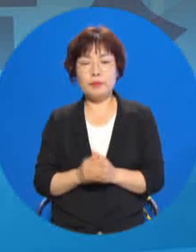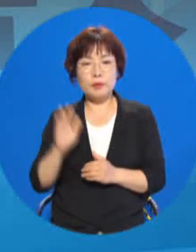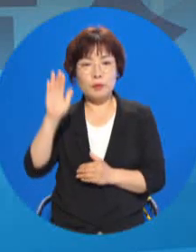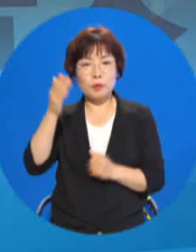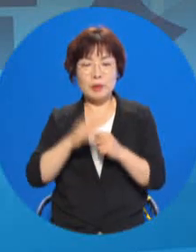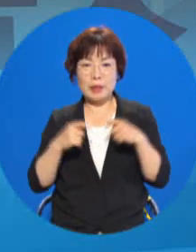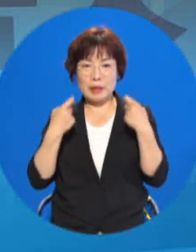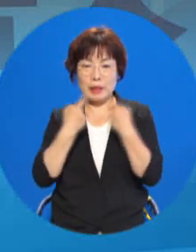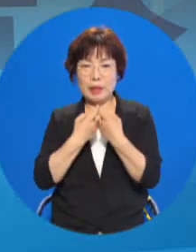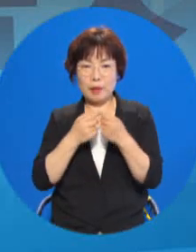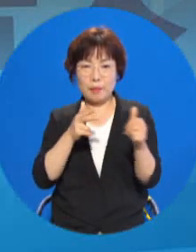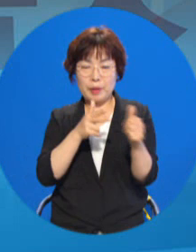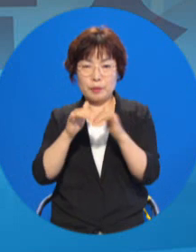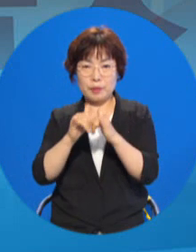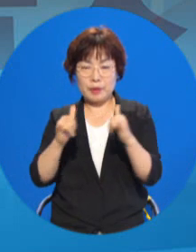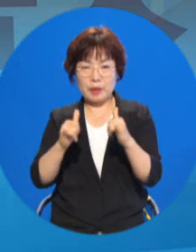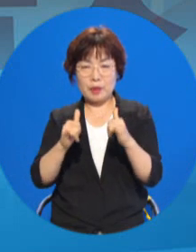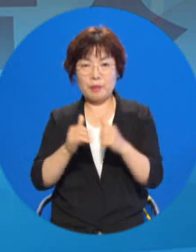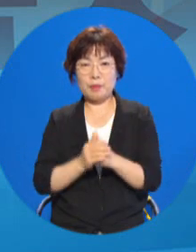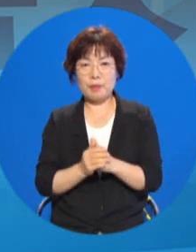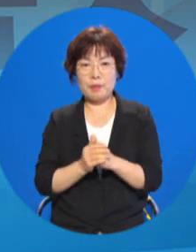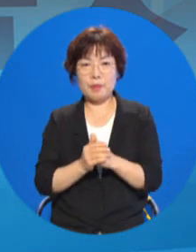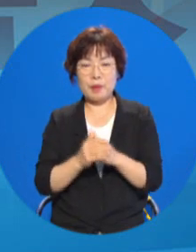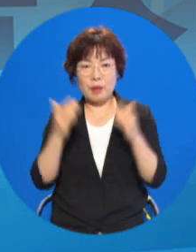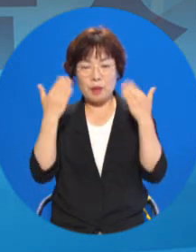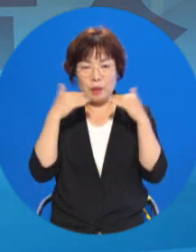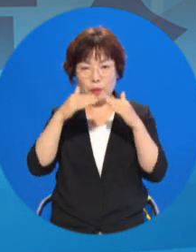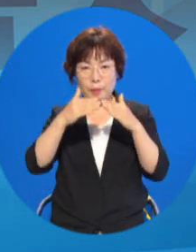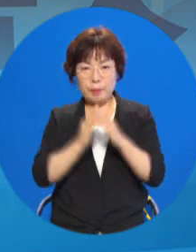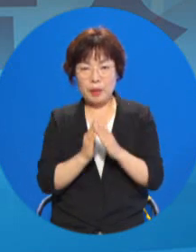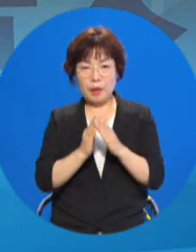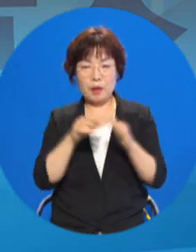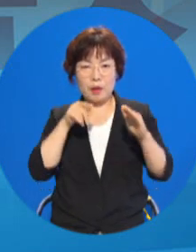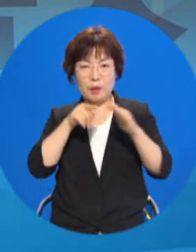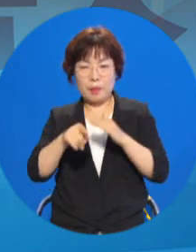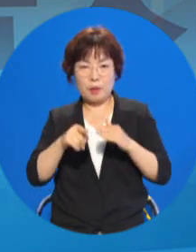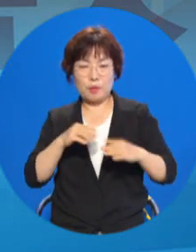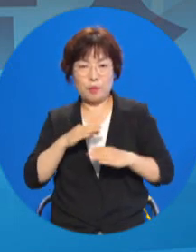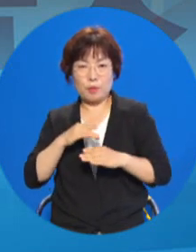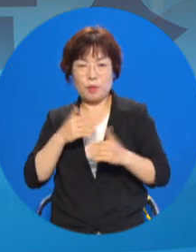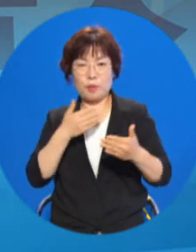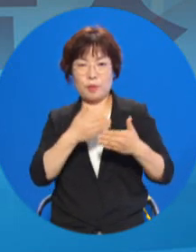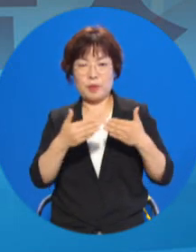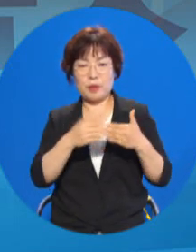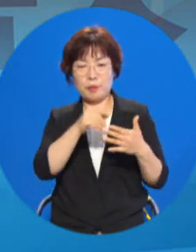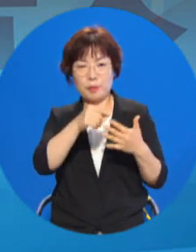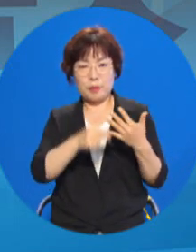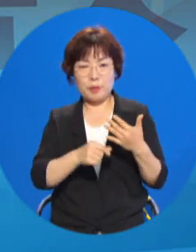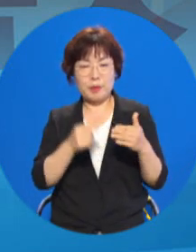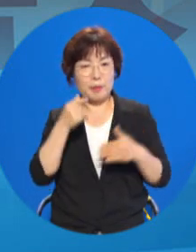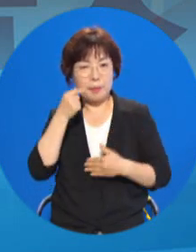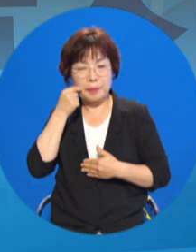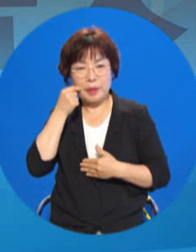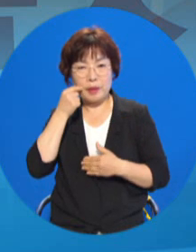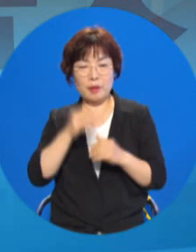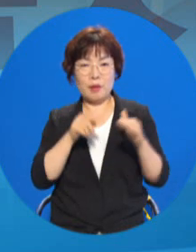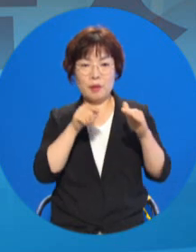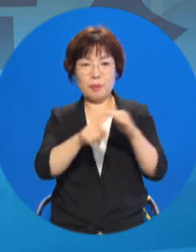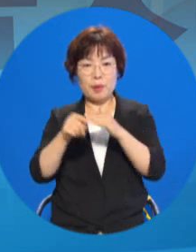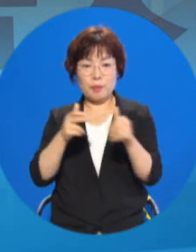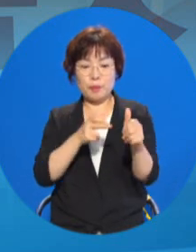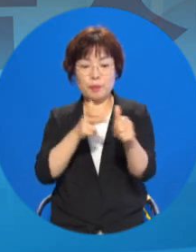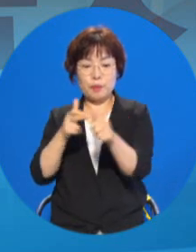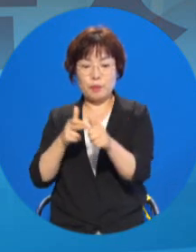요즘 개인 방송 사업자들 사이에서는 태교를 찾아 공포 체험을 하는 콘텐츠가 인기입니다. 지역 곳곳에 다니며